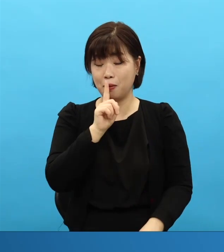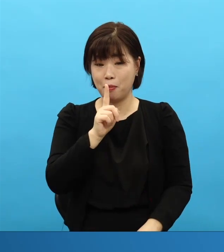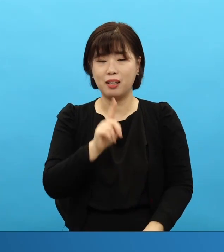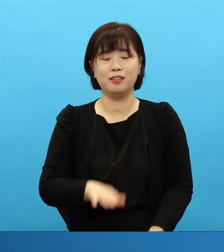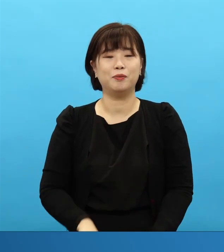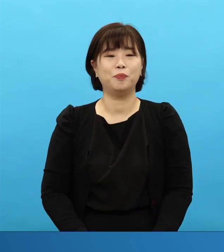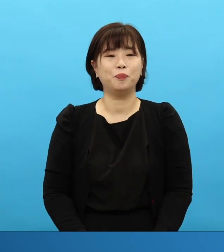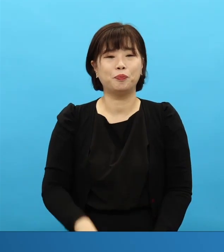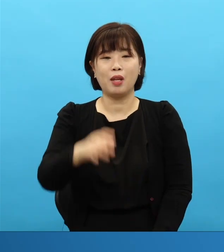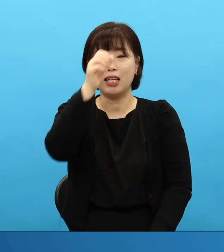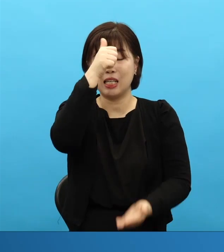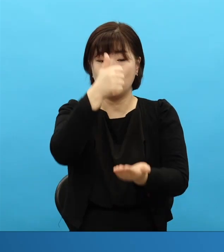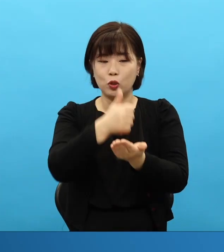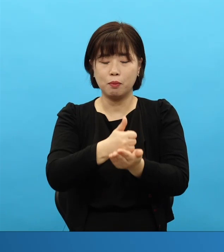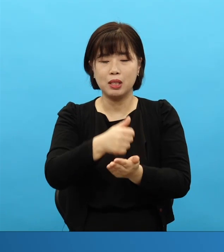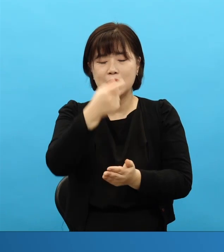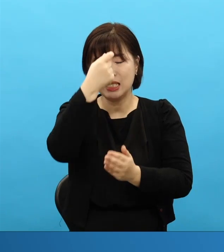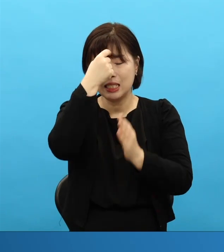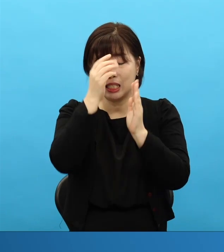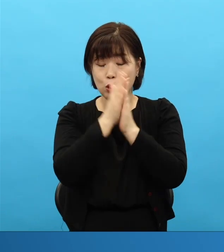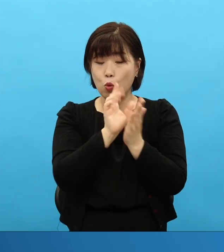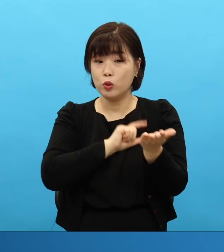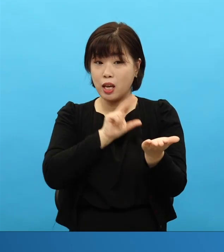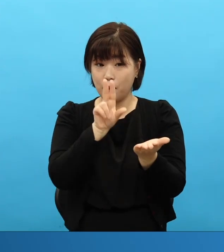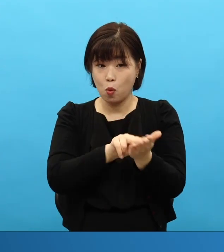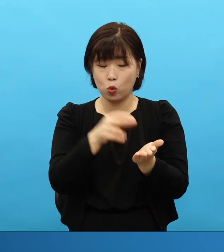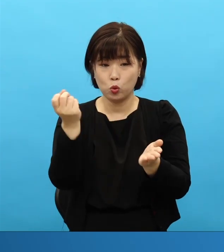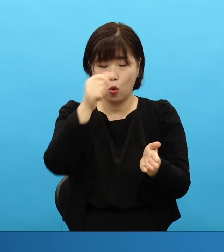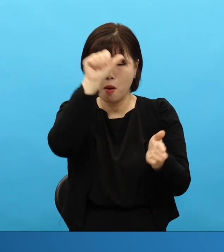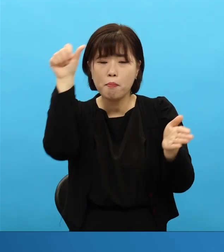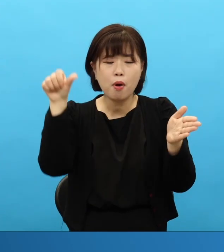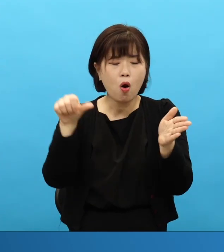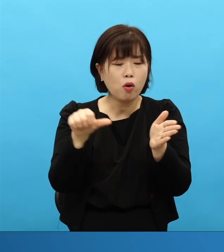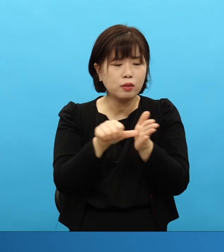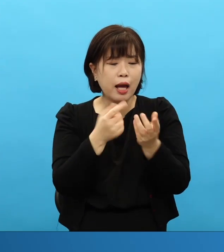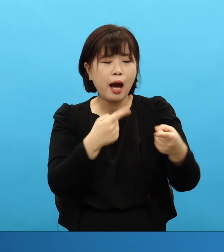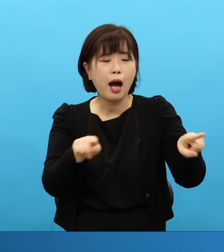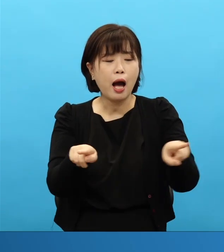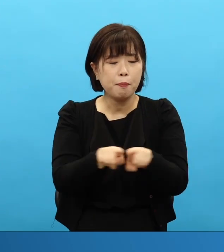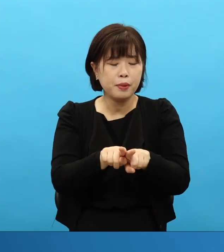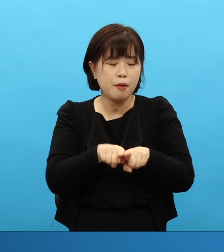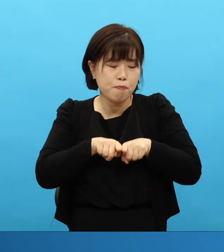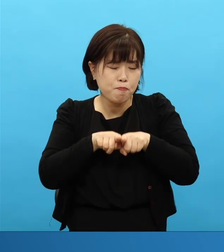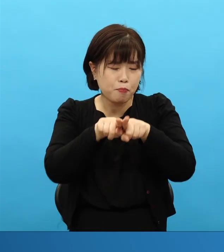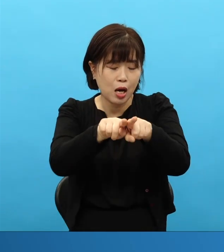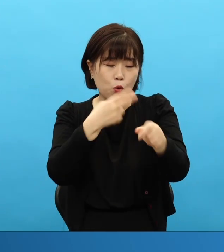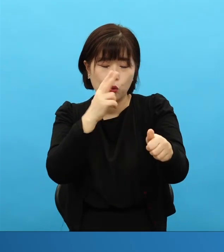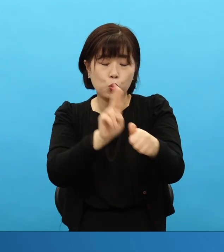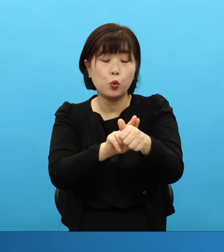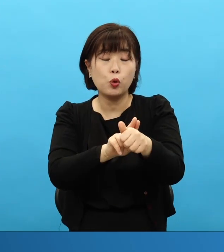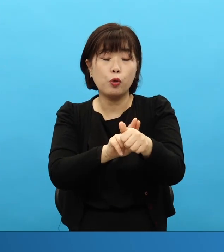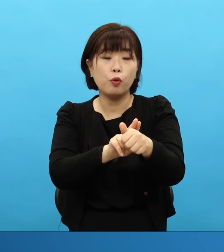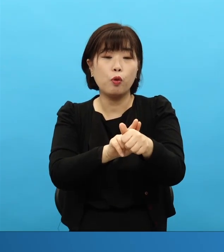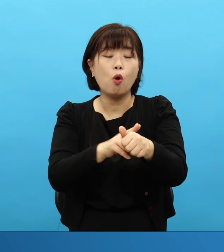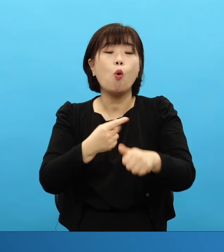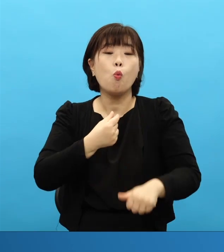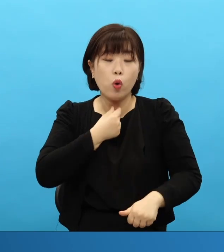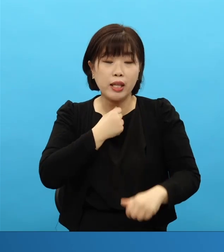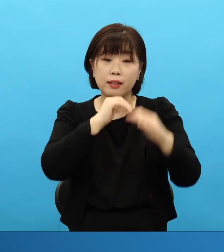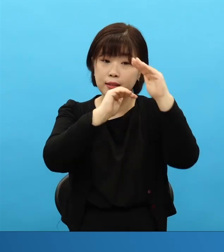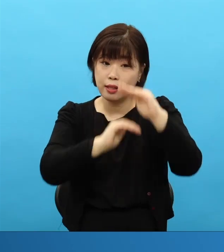이제 지속할 평생 함께할 랩넌트 망대 운동 어떤 부분을 붙잡고 계신지 포럼